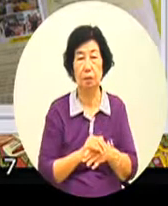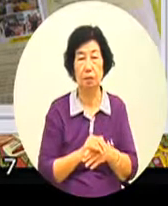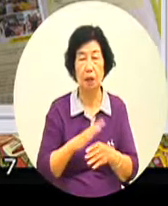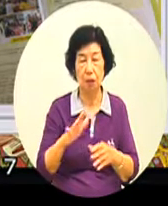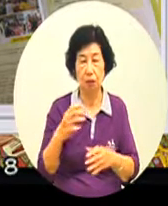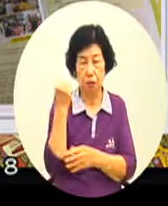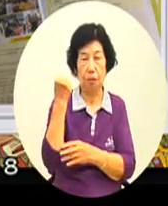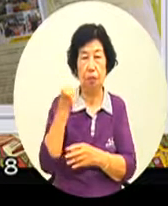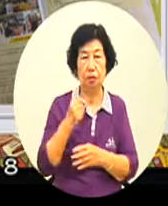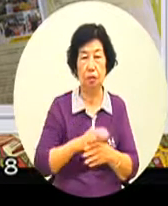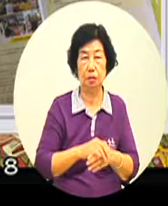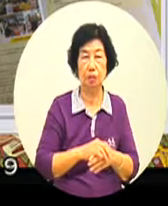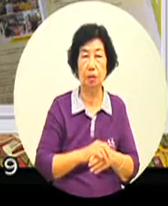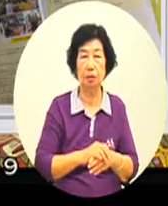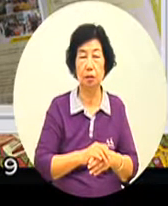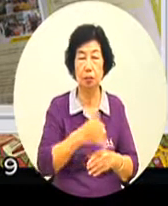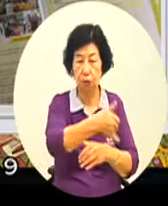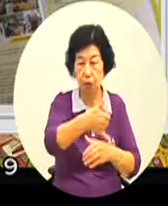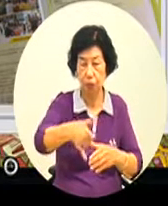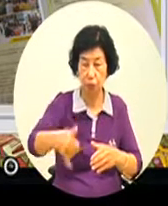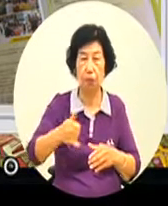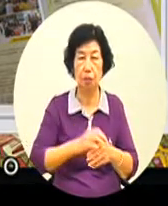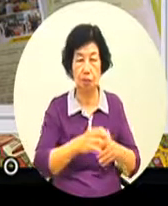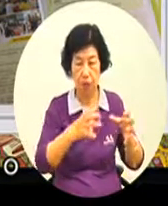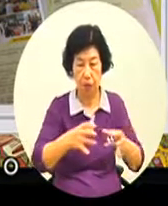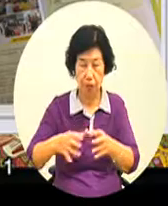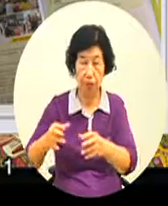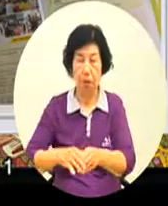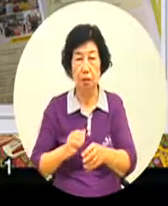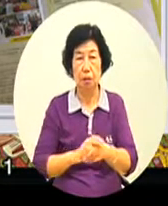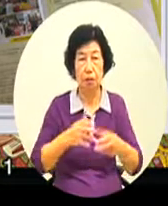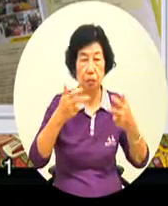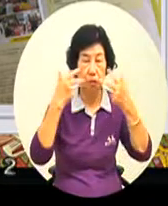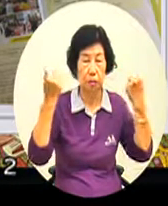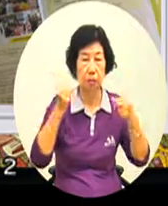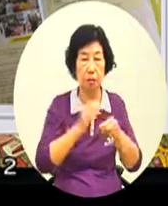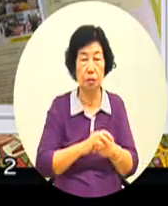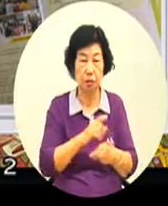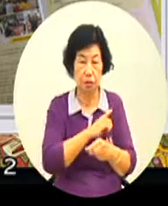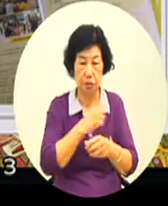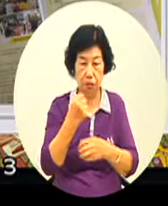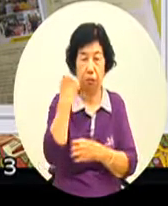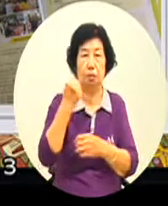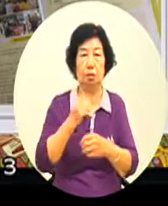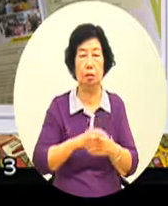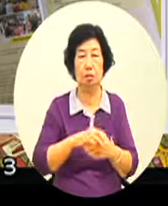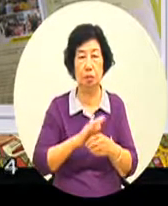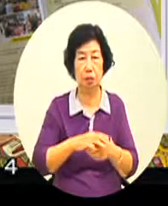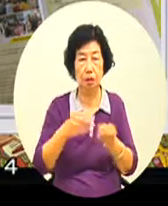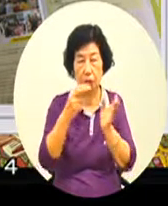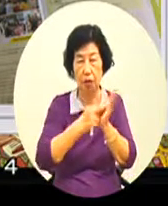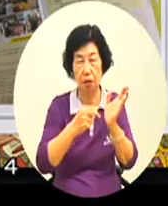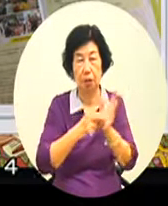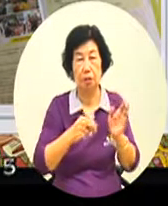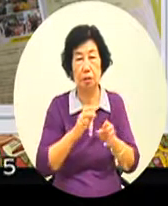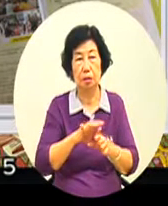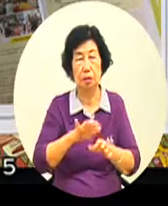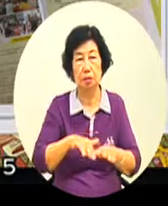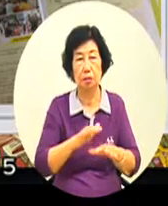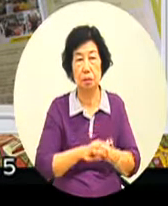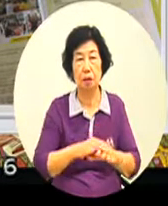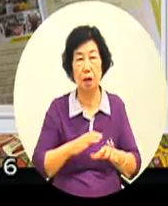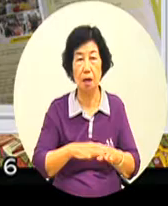在各区巡回办理原住民权益的说明会以外，我们更发行原民风的季刊，寄